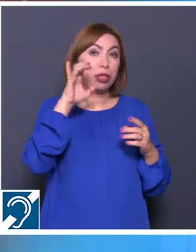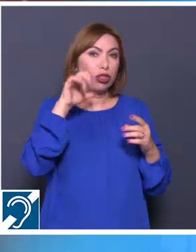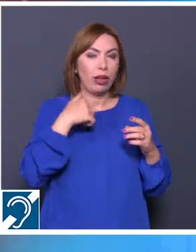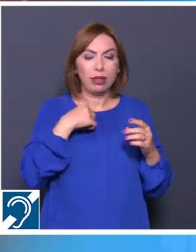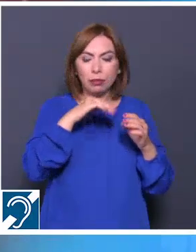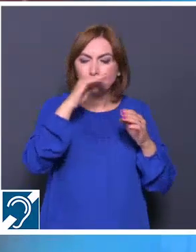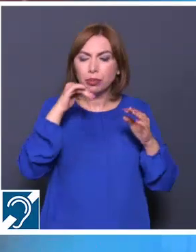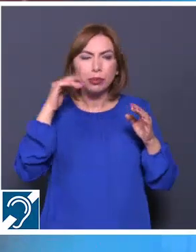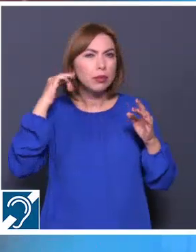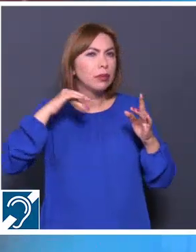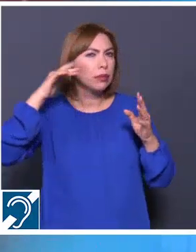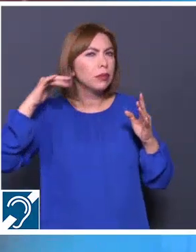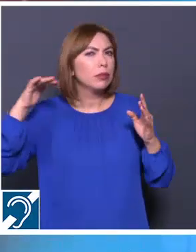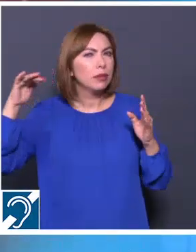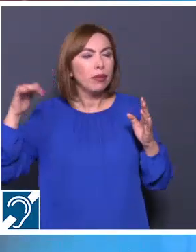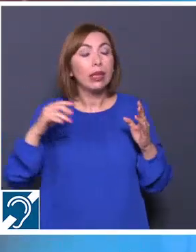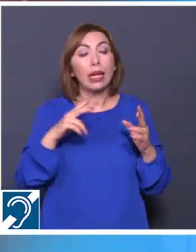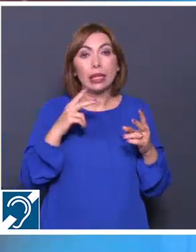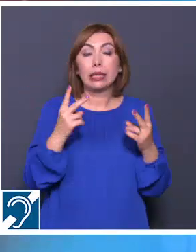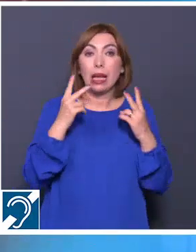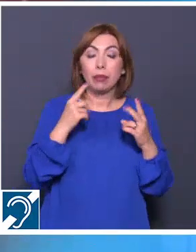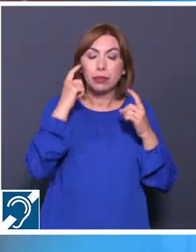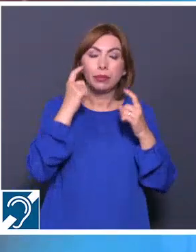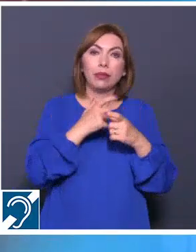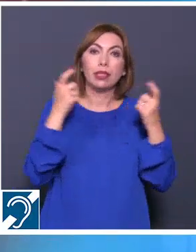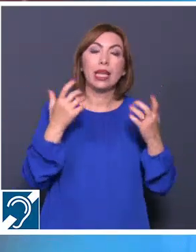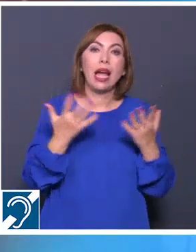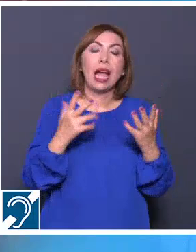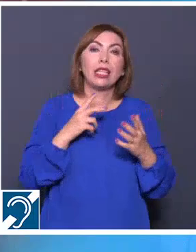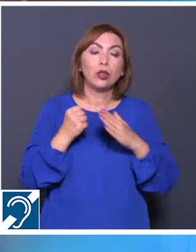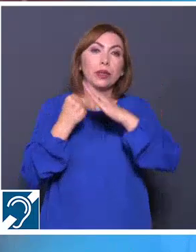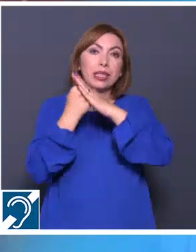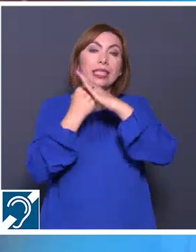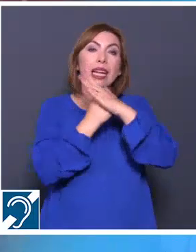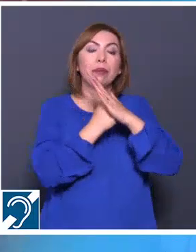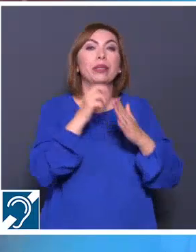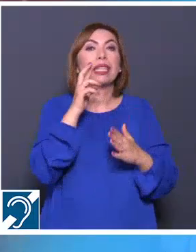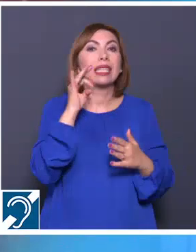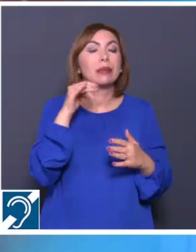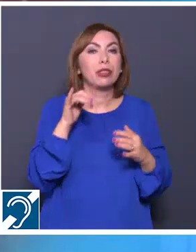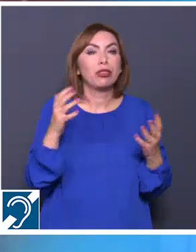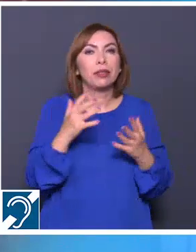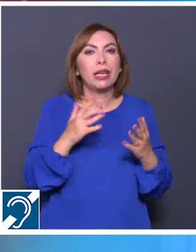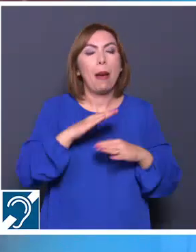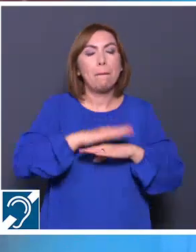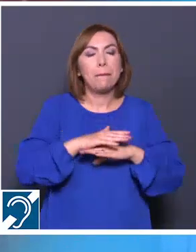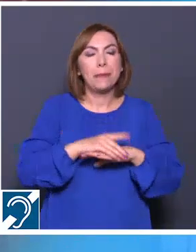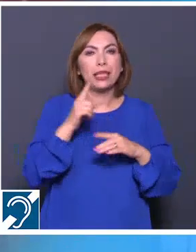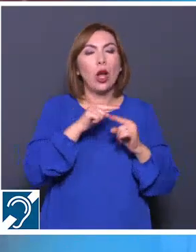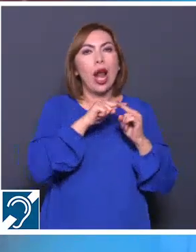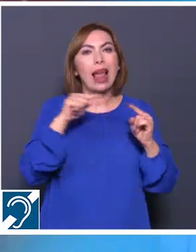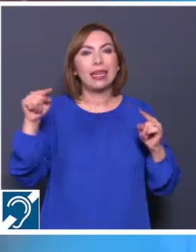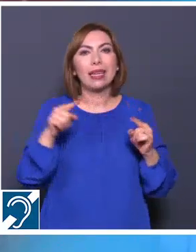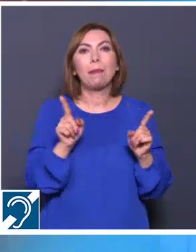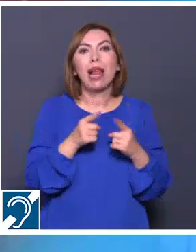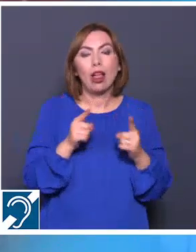de esențial să-ți dai seama care sunt stâlpii ritmici pe care se bazează o linie melodică. Iar în